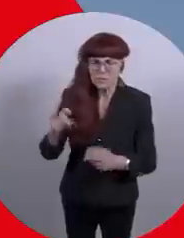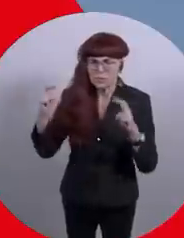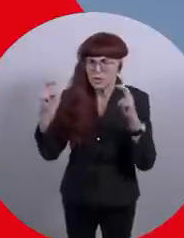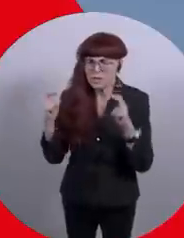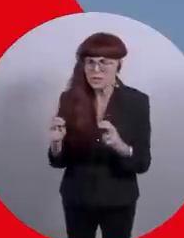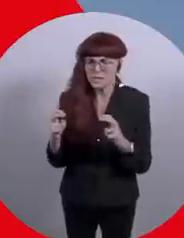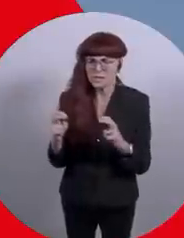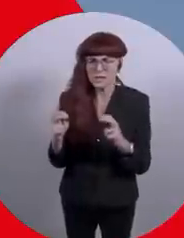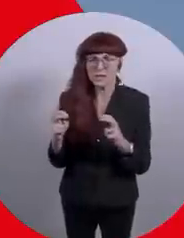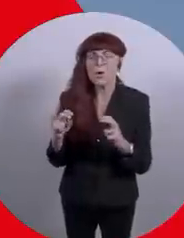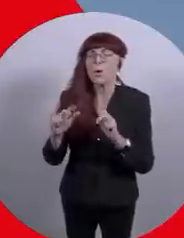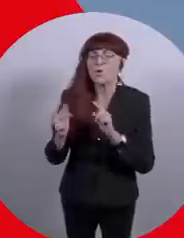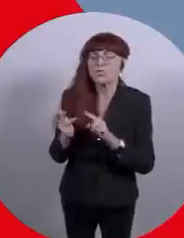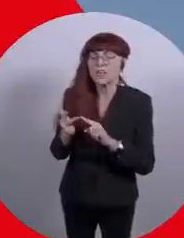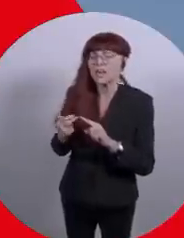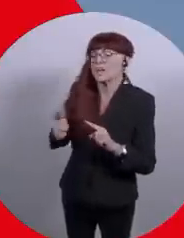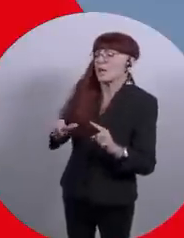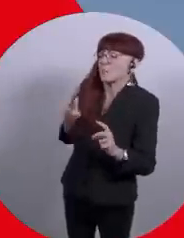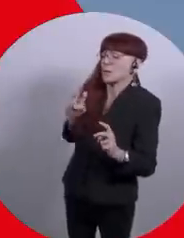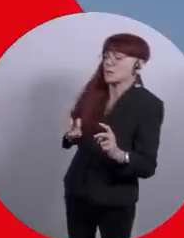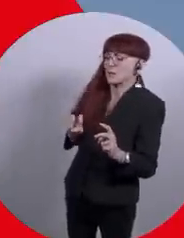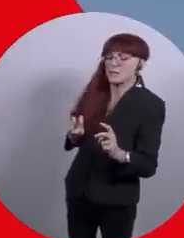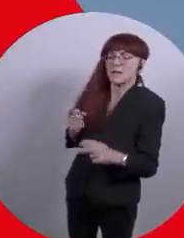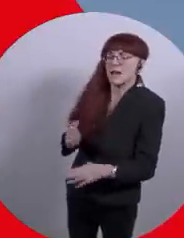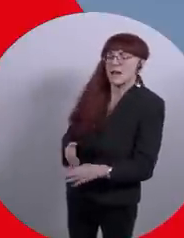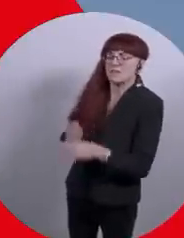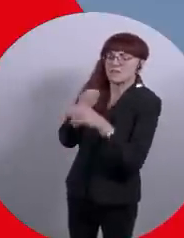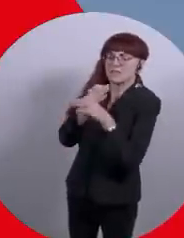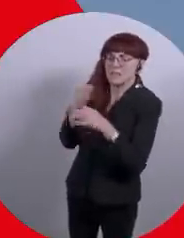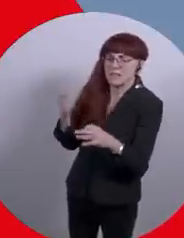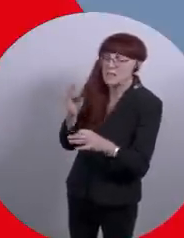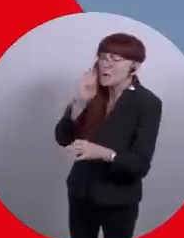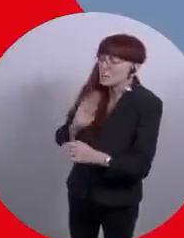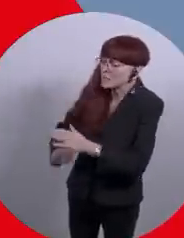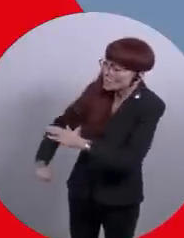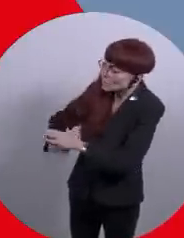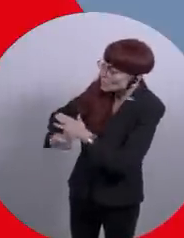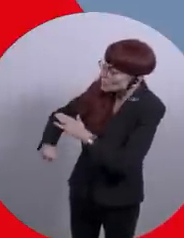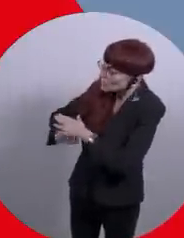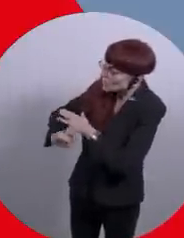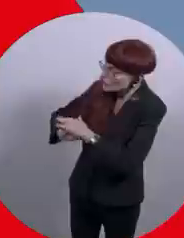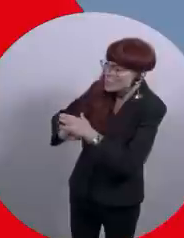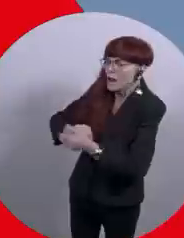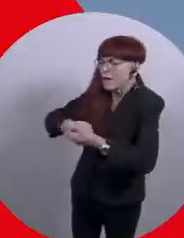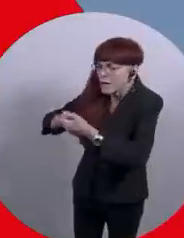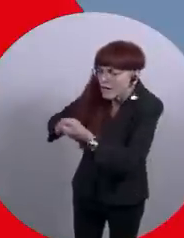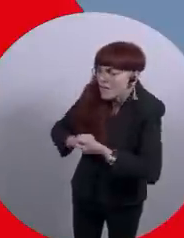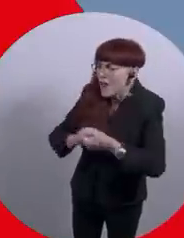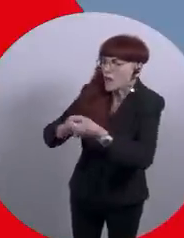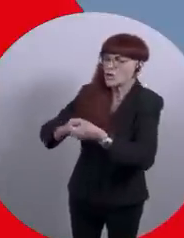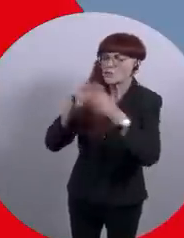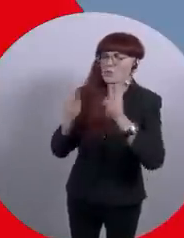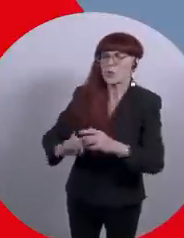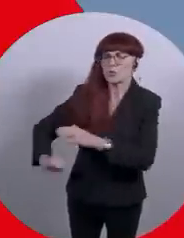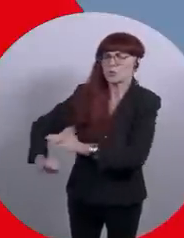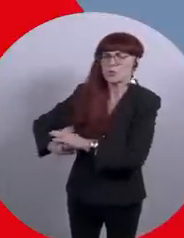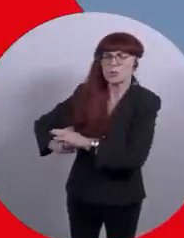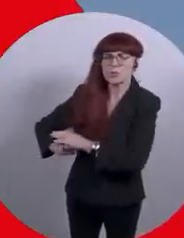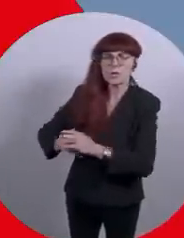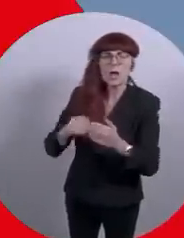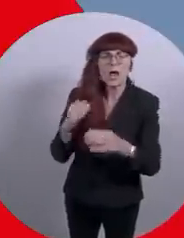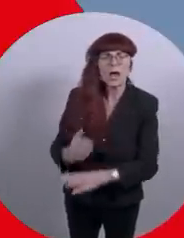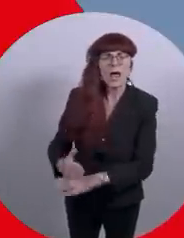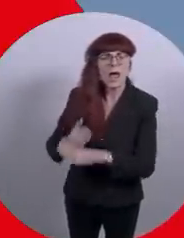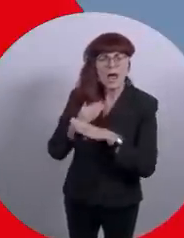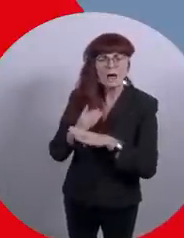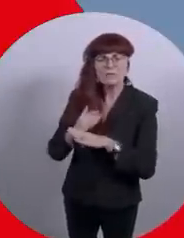besser aber der dritte am Tisch ist das heißt unterstützt uns dabei helfen und stärkste Gewerkschaftsbewegung helfen uns auch dabei